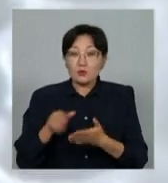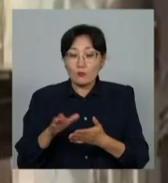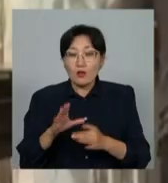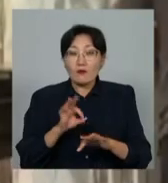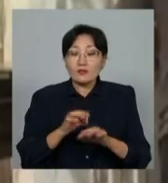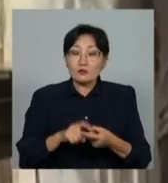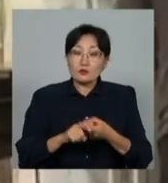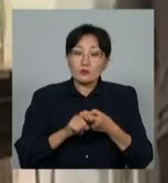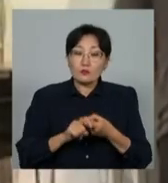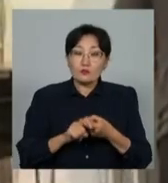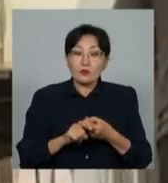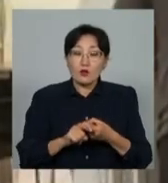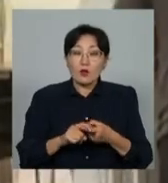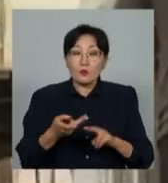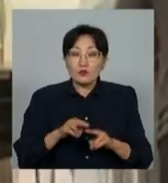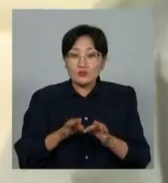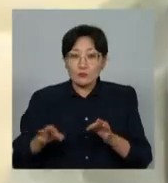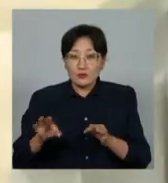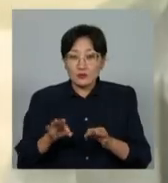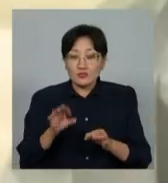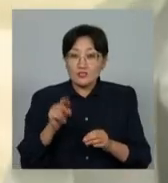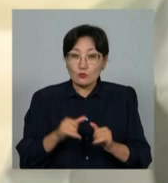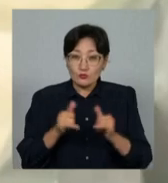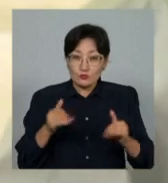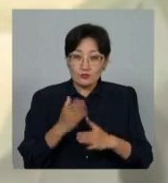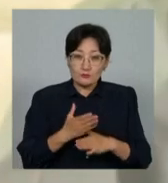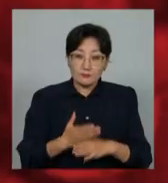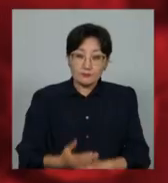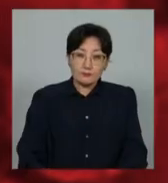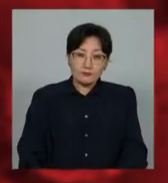вирус жұқтырғандардың аталмыш аймақтарда күрт өсуі себеп.